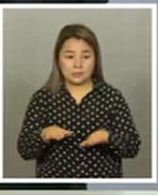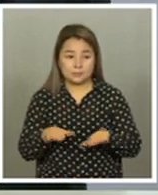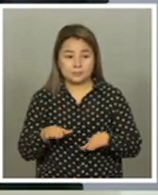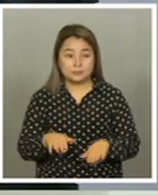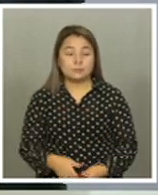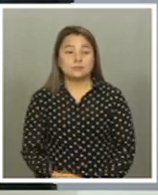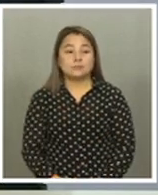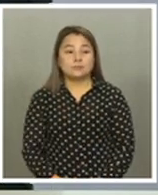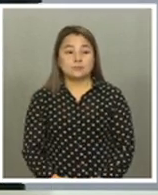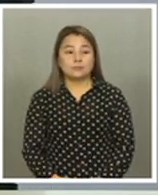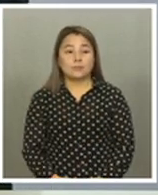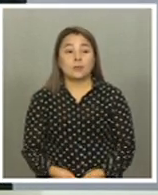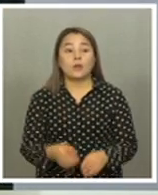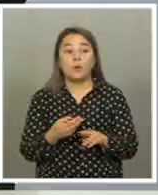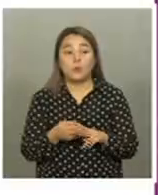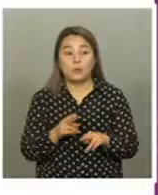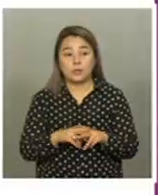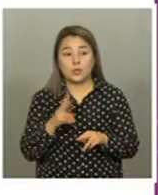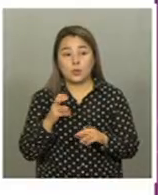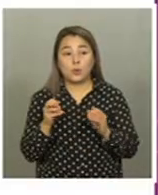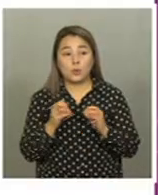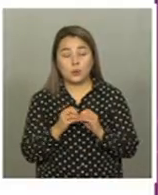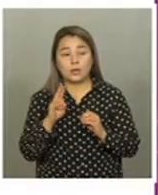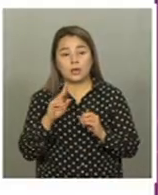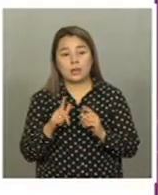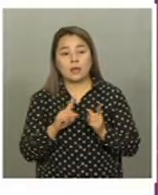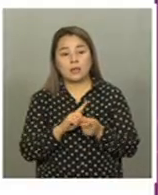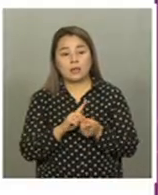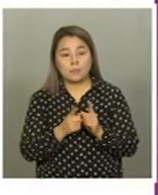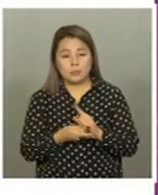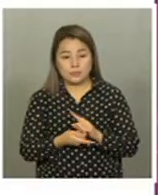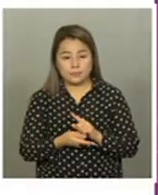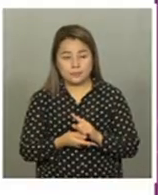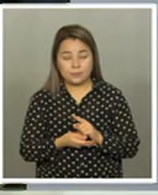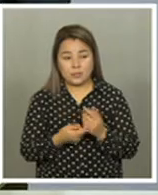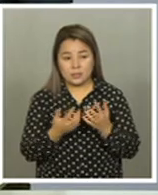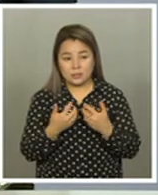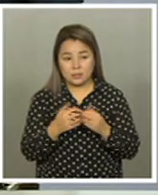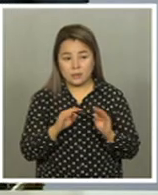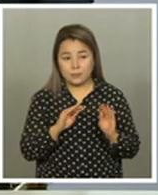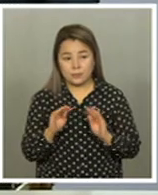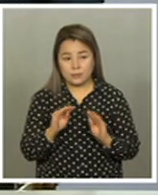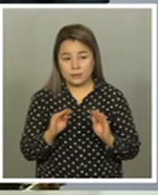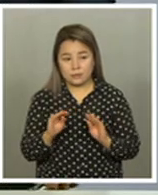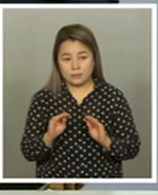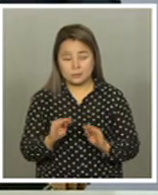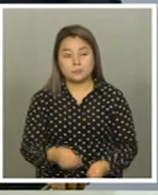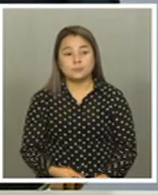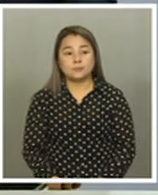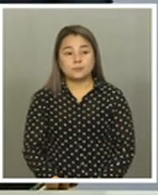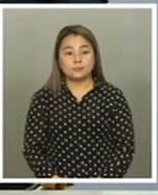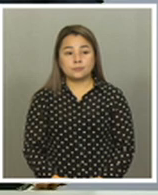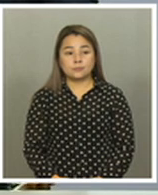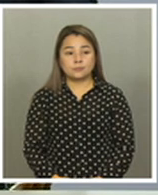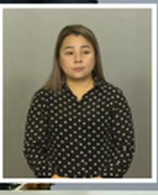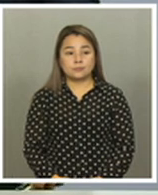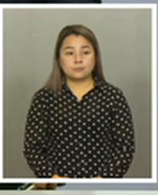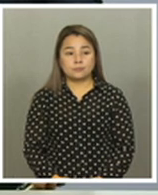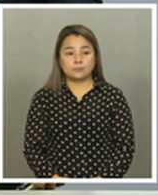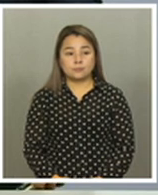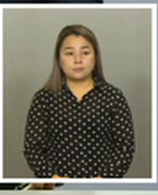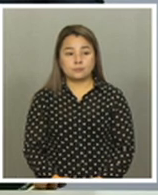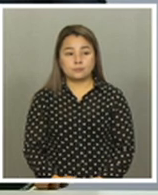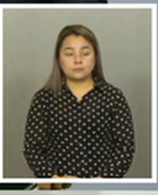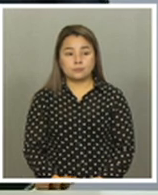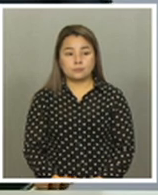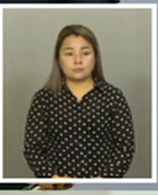Енді осы 210 граммды килограммға айналдырайық. 210 граммды килограммға айналдыру үшін 210-ды көбейтеміз